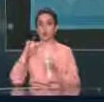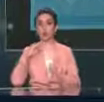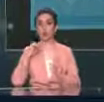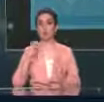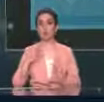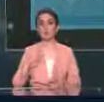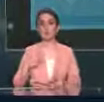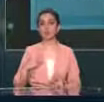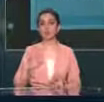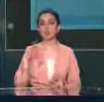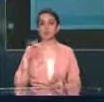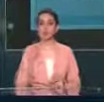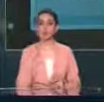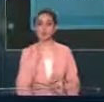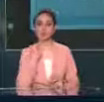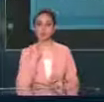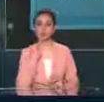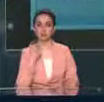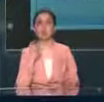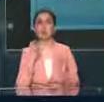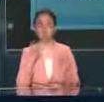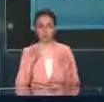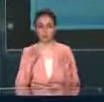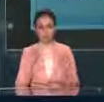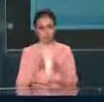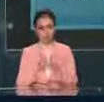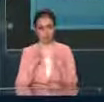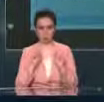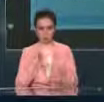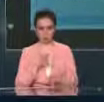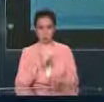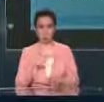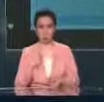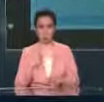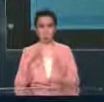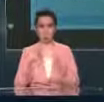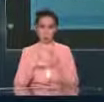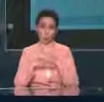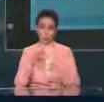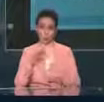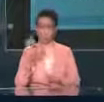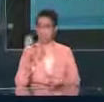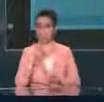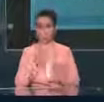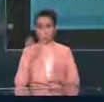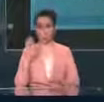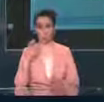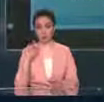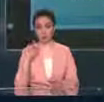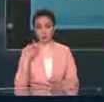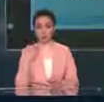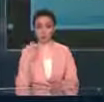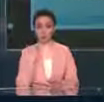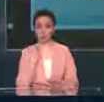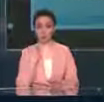француз по-английски как так может быть я уйду не прощаясь по-английски